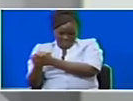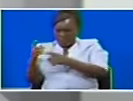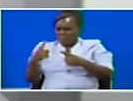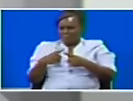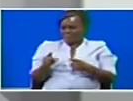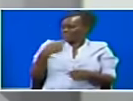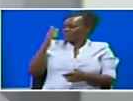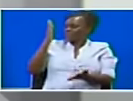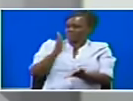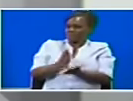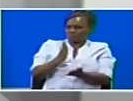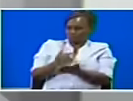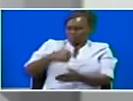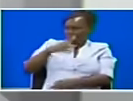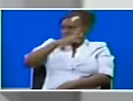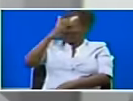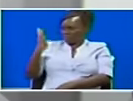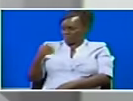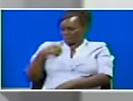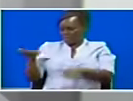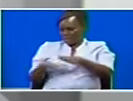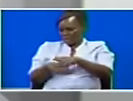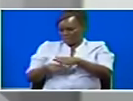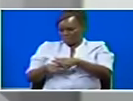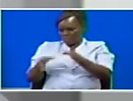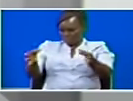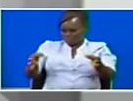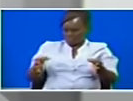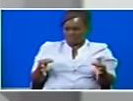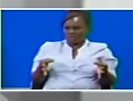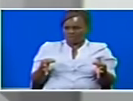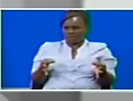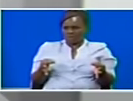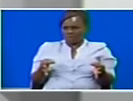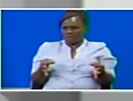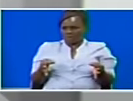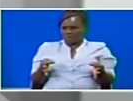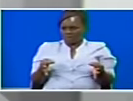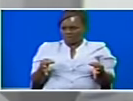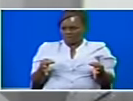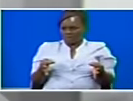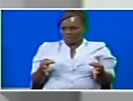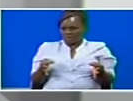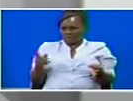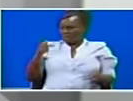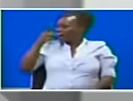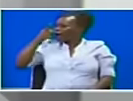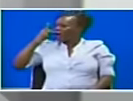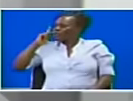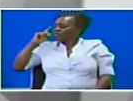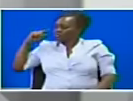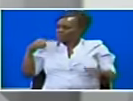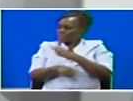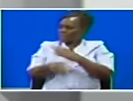wacha nikwambie mimi kutoka kwa Wiper kama naibu wa katibu wa mkuu wa chama cha Wiper, Kalonzo yuko NASA na